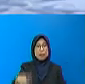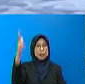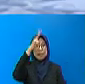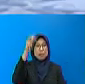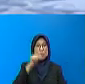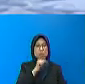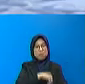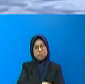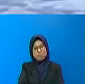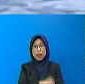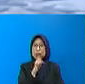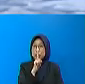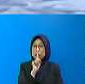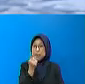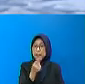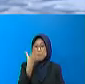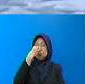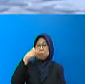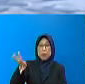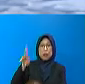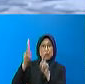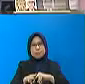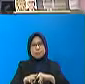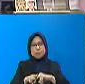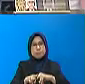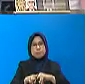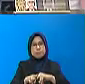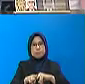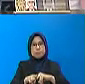lokaliti. Kawalan pergerakan itu tanpa perlu membuat perintah kawalan